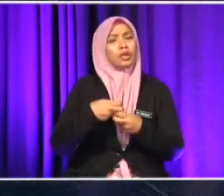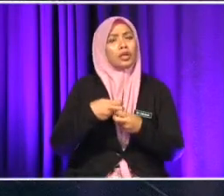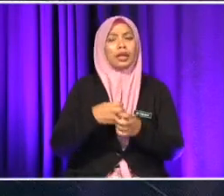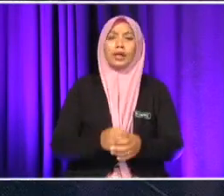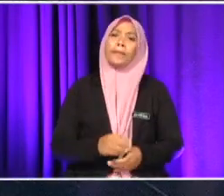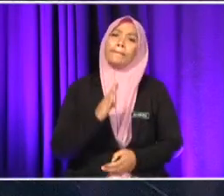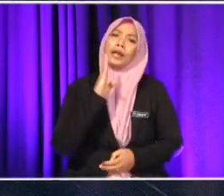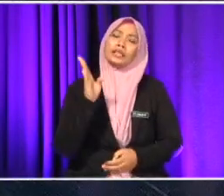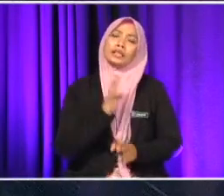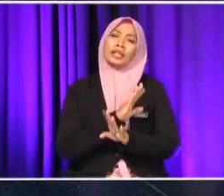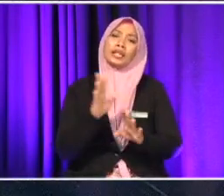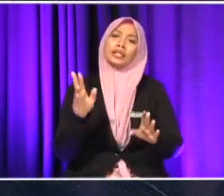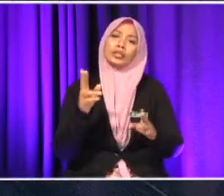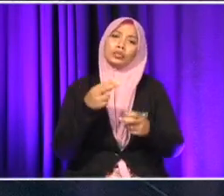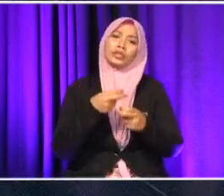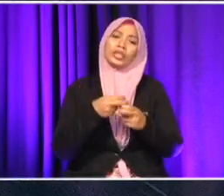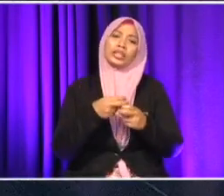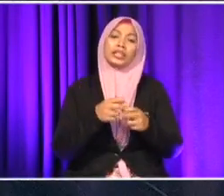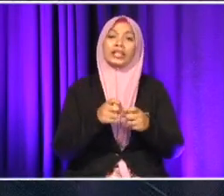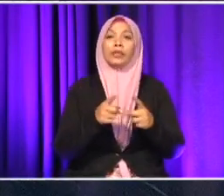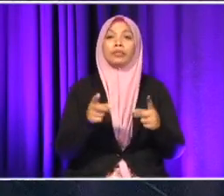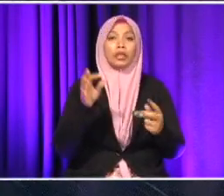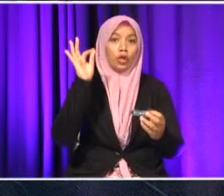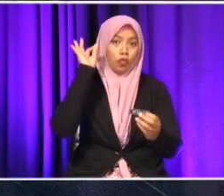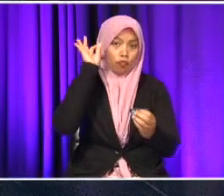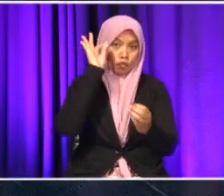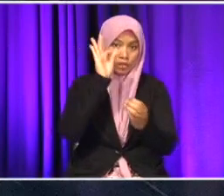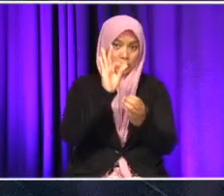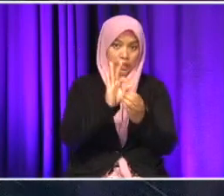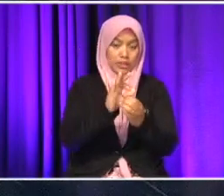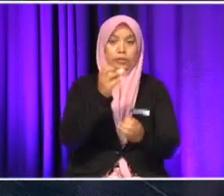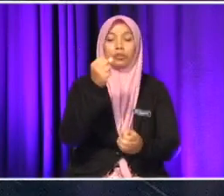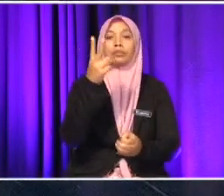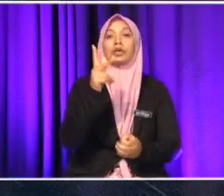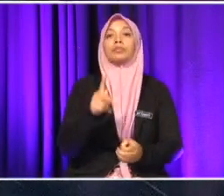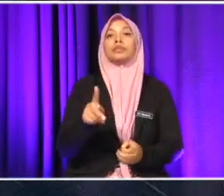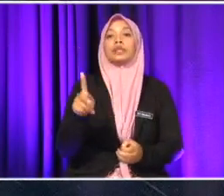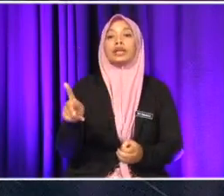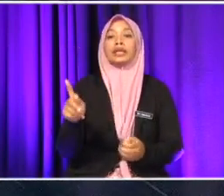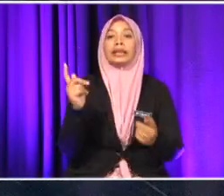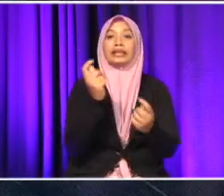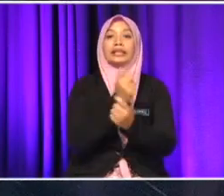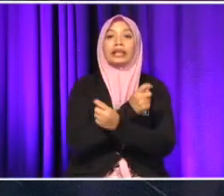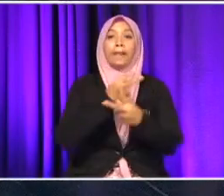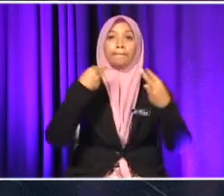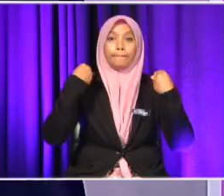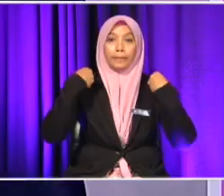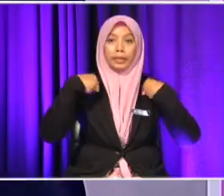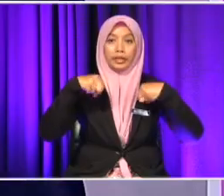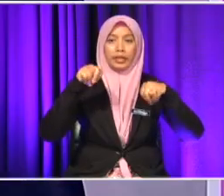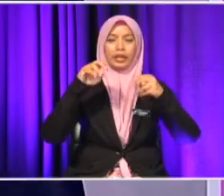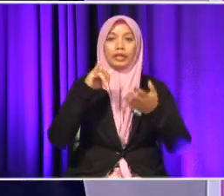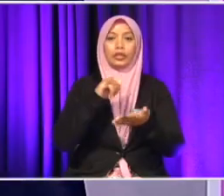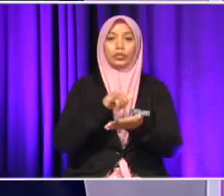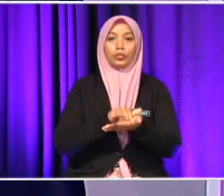Saya suka Armada cuma perlulah fokus kepada beberapa tentang perniagaan itu sendiri dan Memulai Dengan pengeluaran